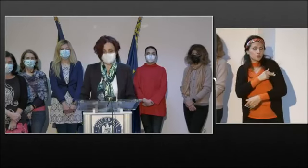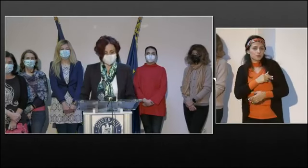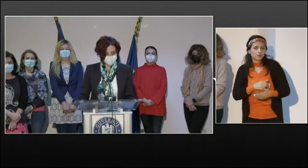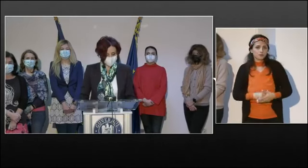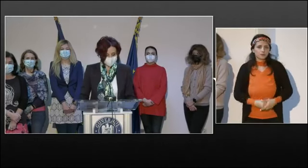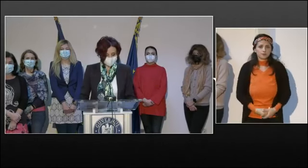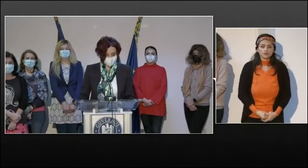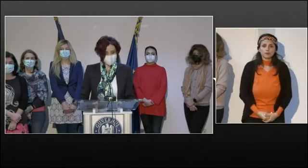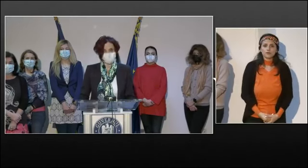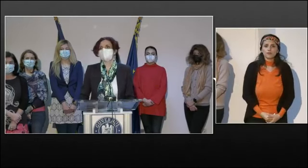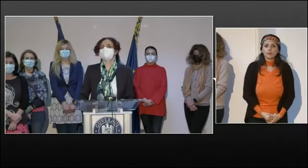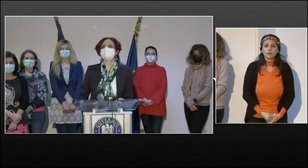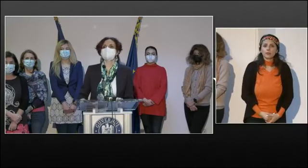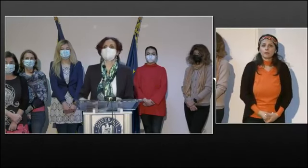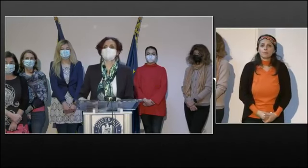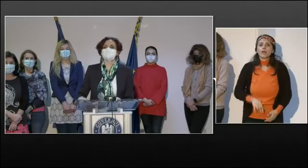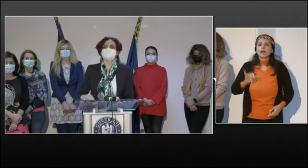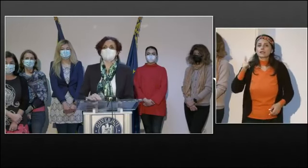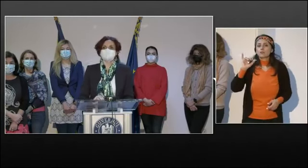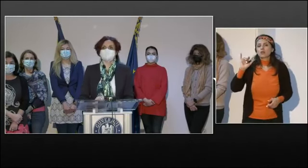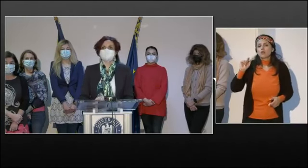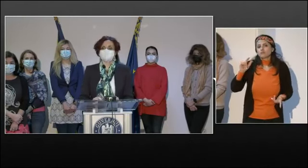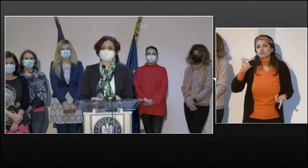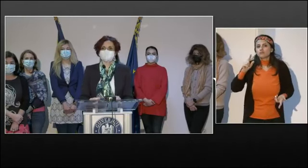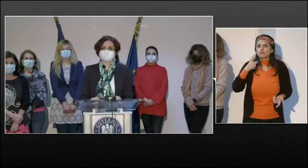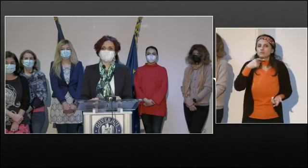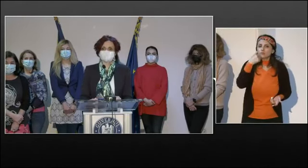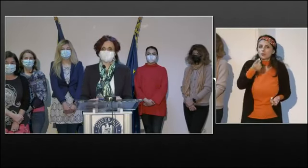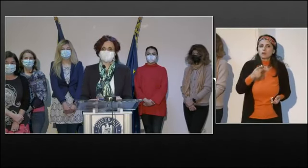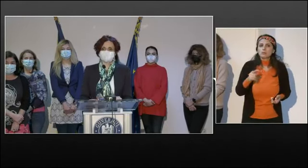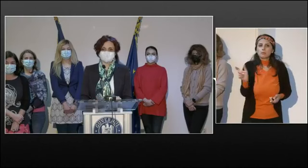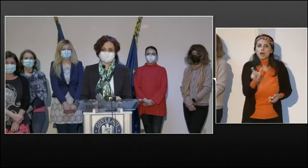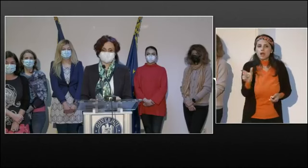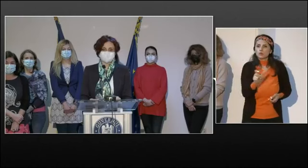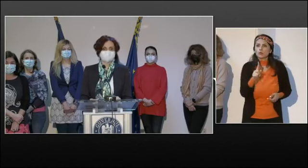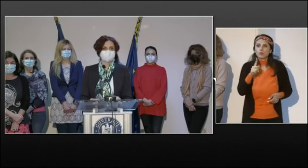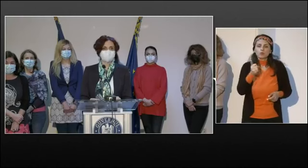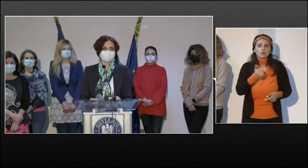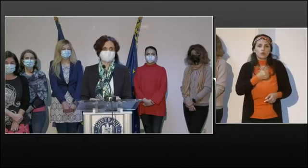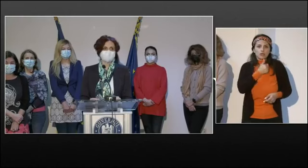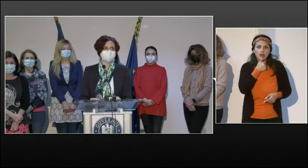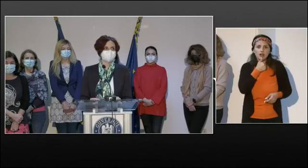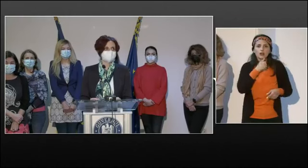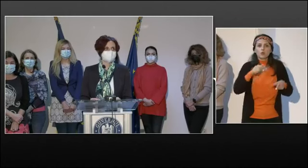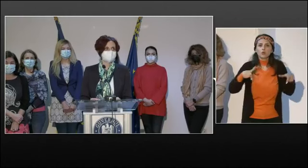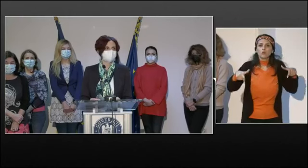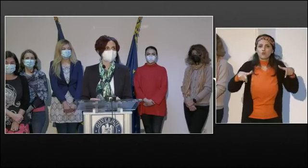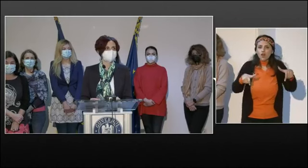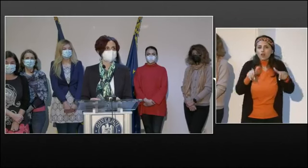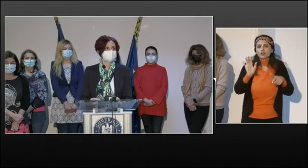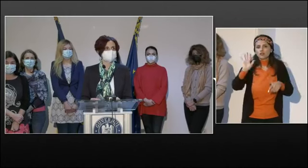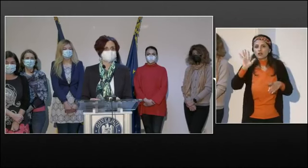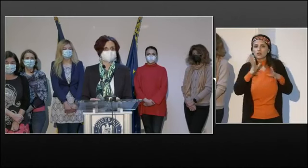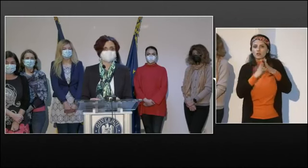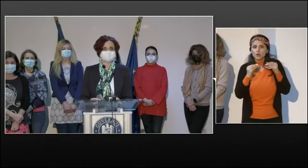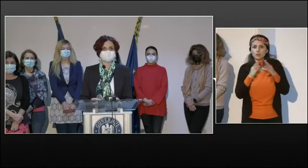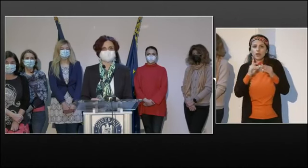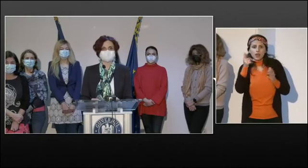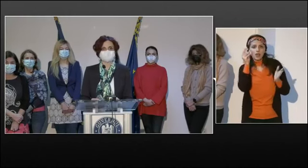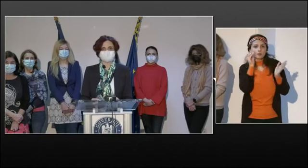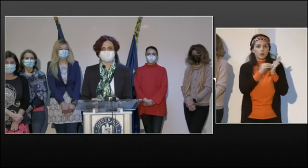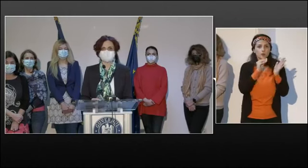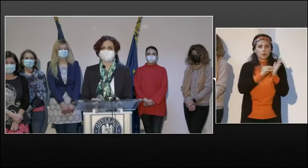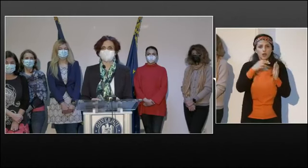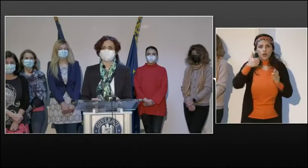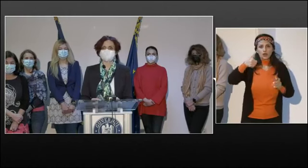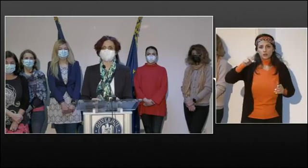de asemenea trebuie să vă spun că pe parcursul acestui an Guvernul României la inițiativa